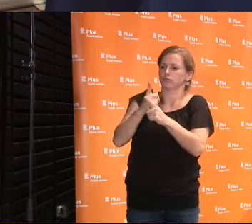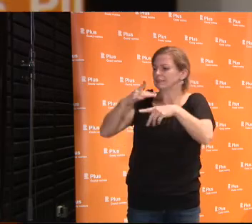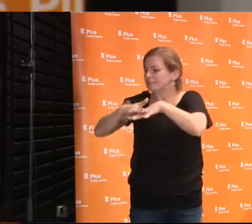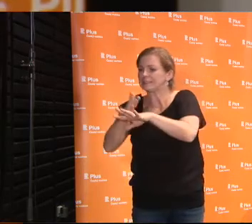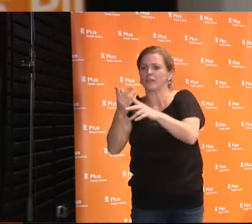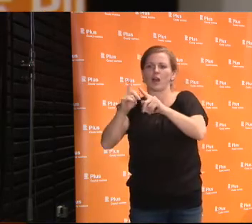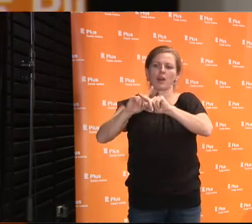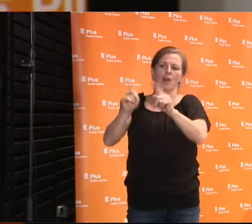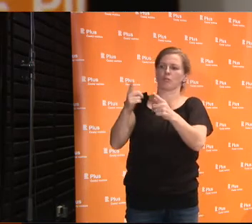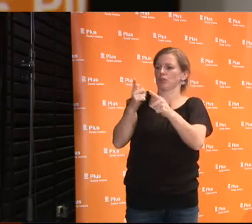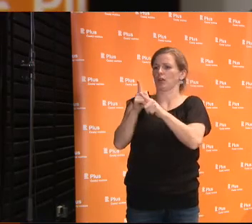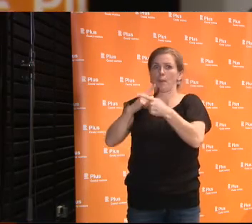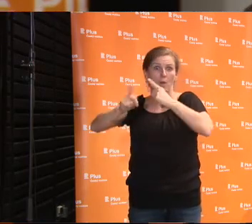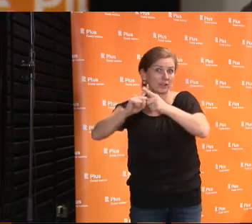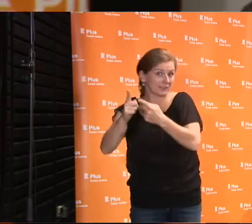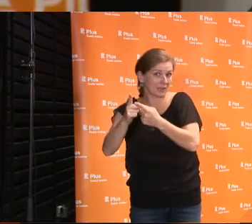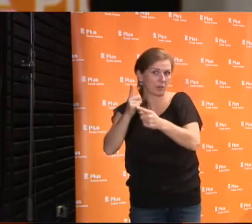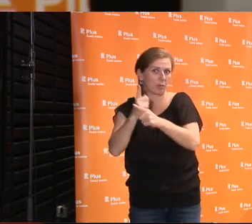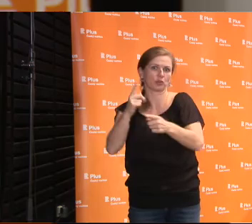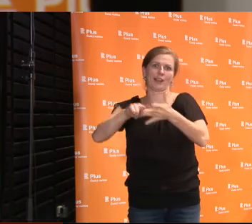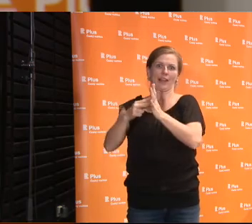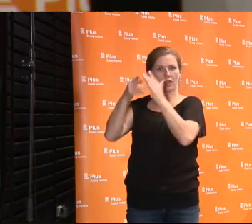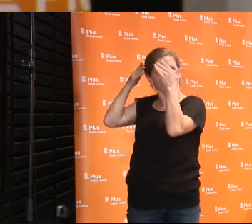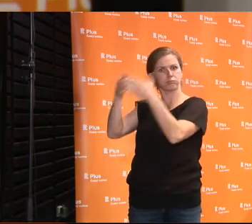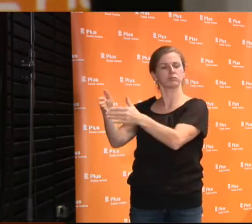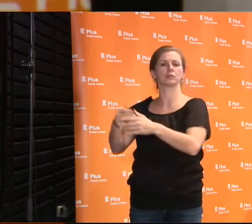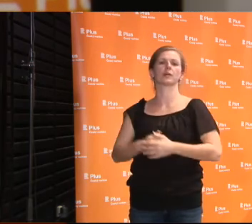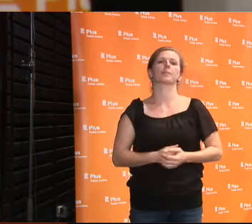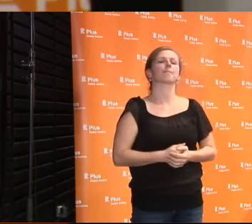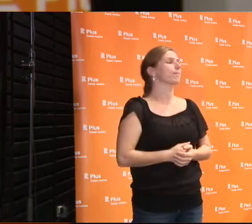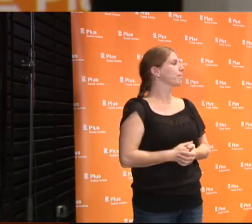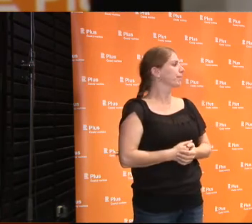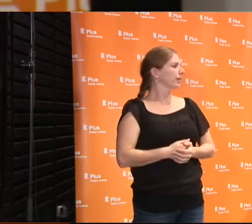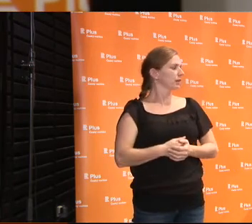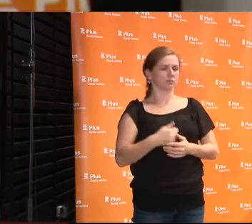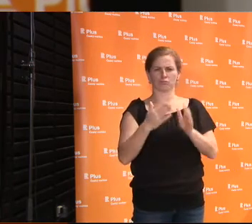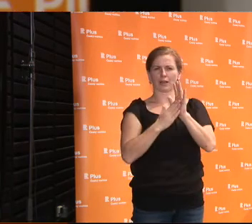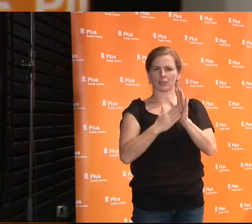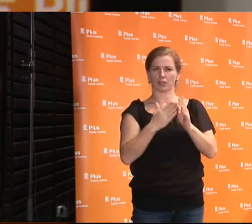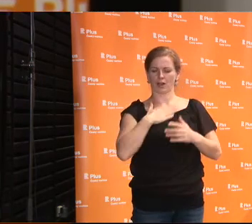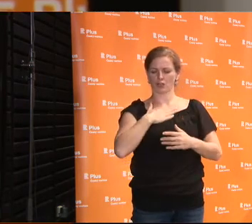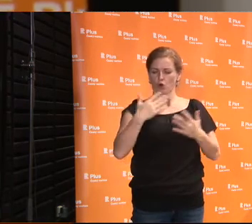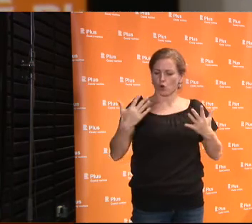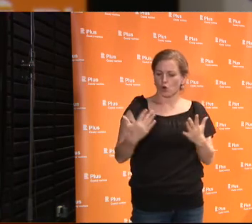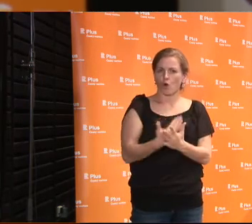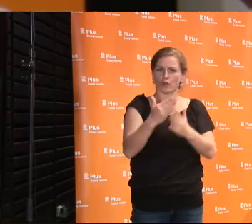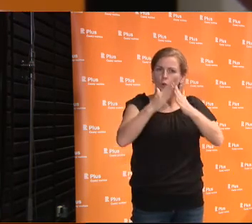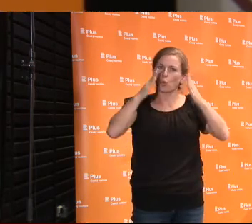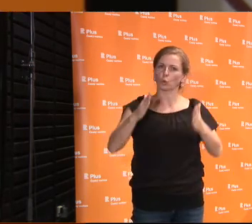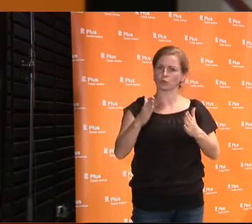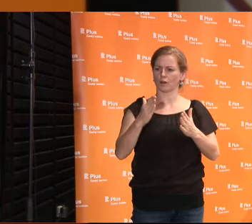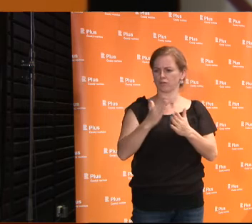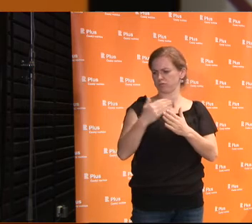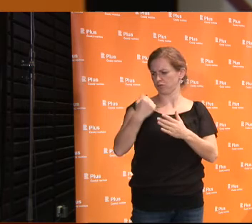té technologické stránce věci? No, předností našeho nového ústavu, který funguje jenom 5 let, je to, že je to